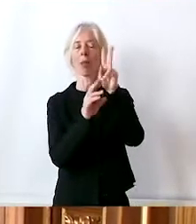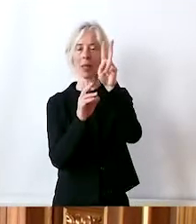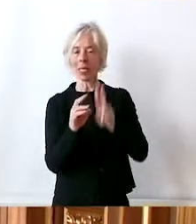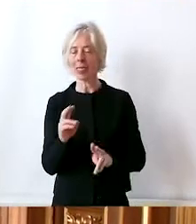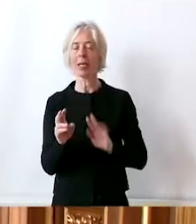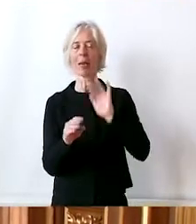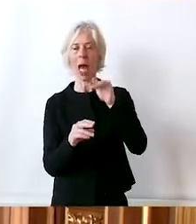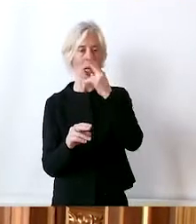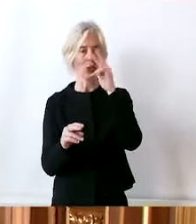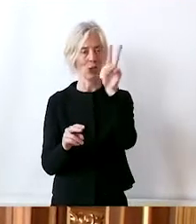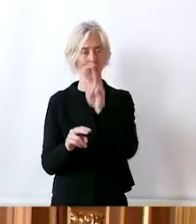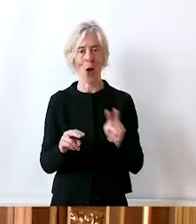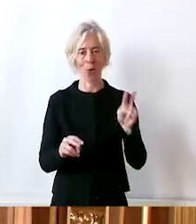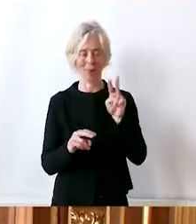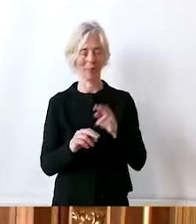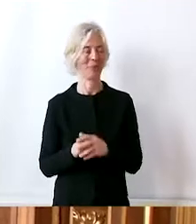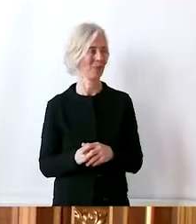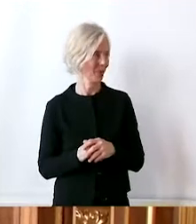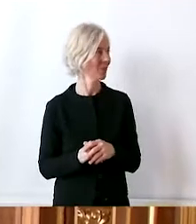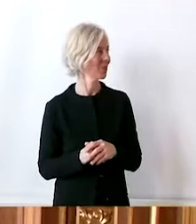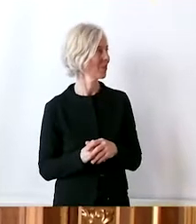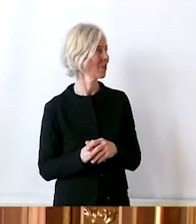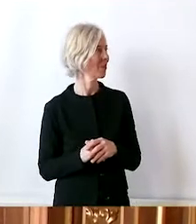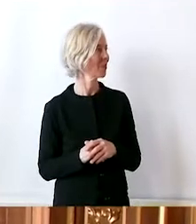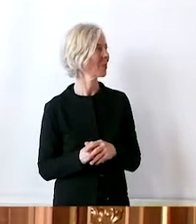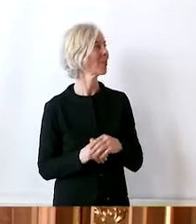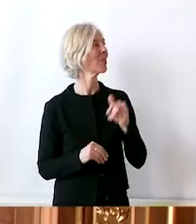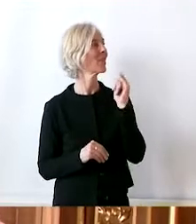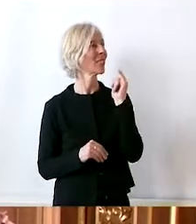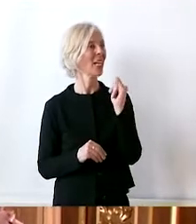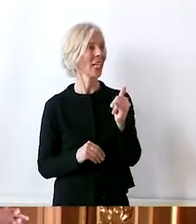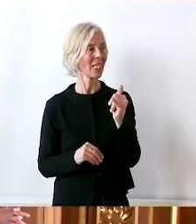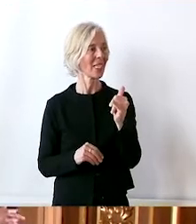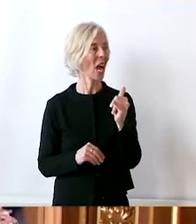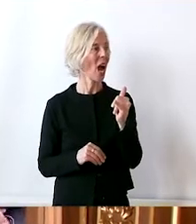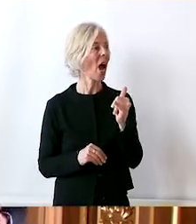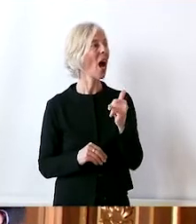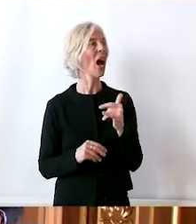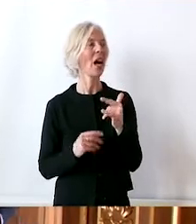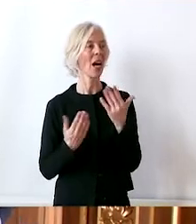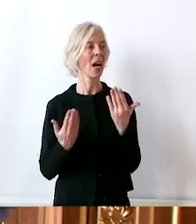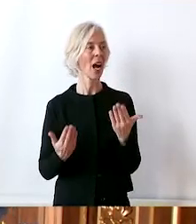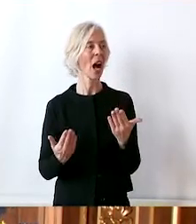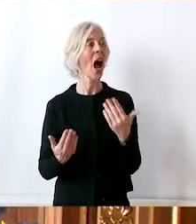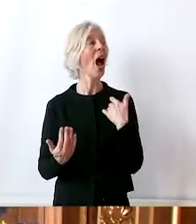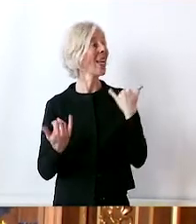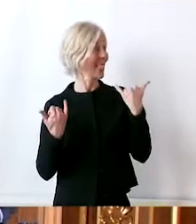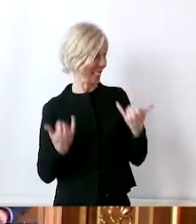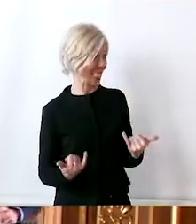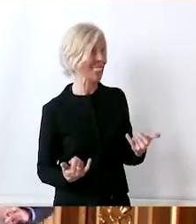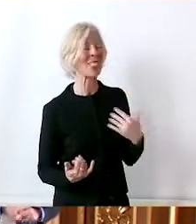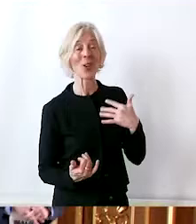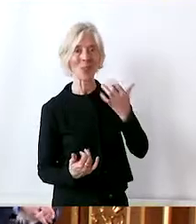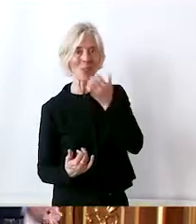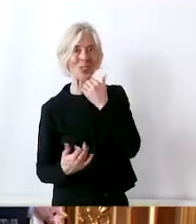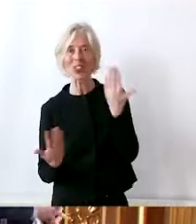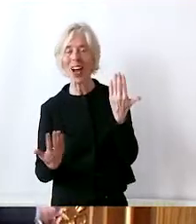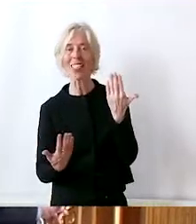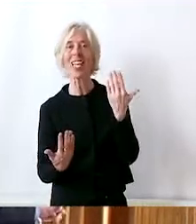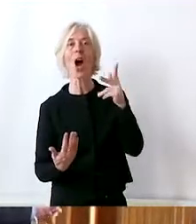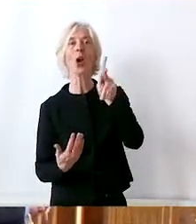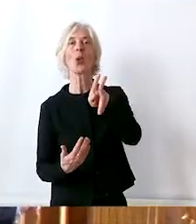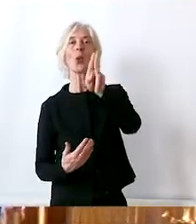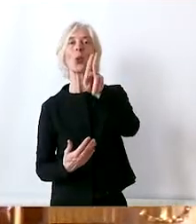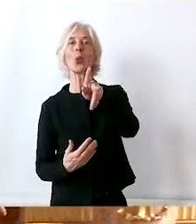Organisationen. Ja, wir rücken diesen Aufbau näher. Ein KUKA-Roboter, der scheint noch eine Rolle zu spielen. Und eine